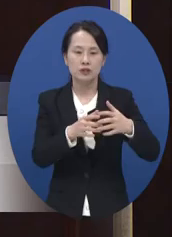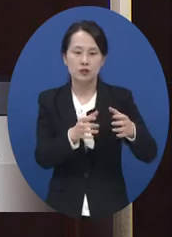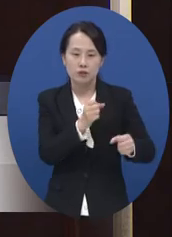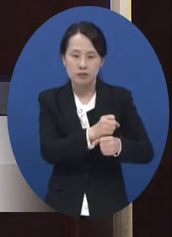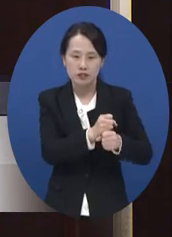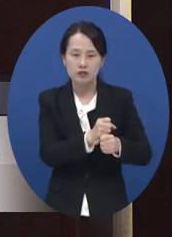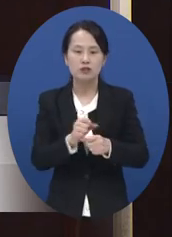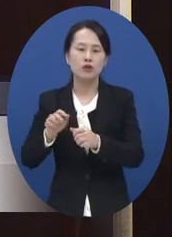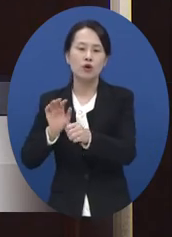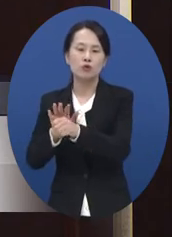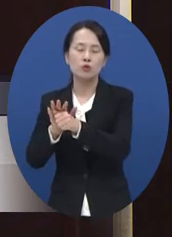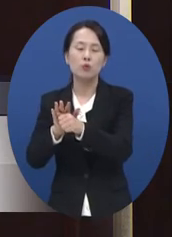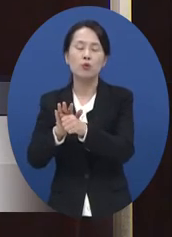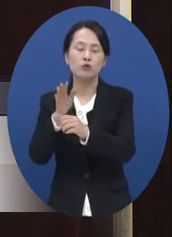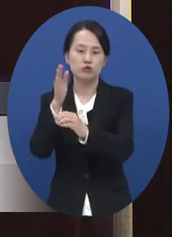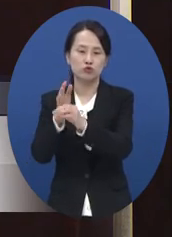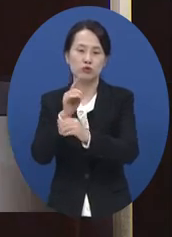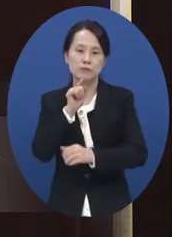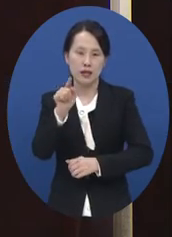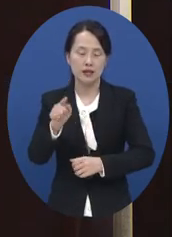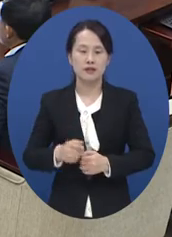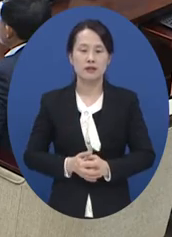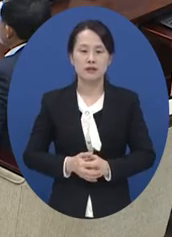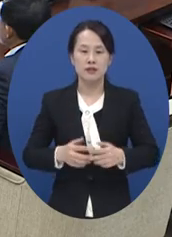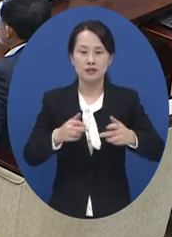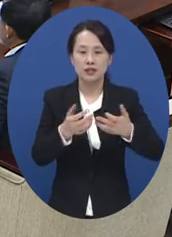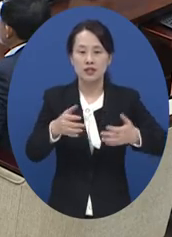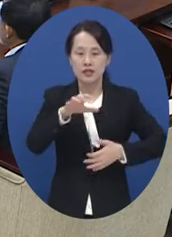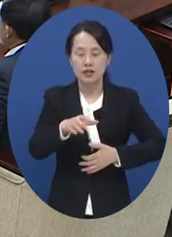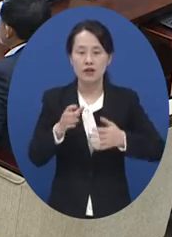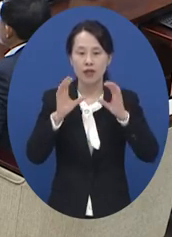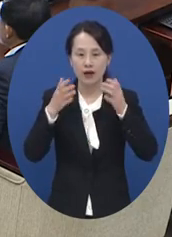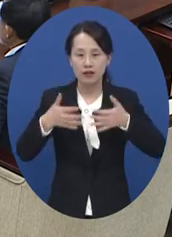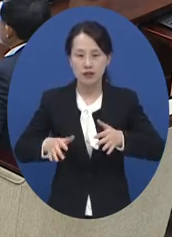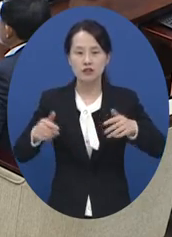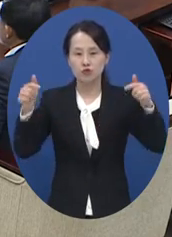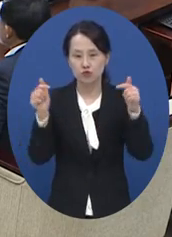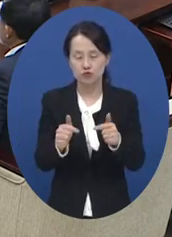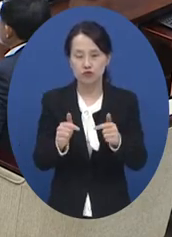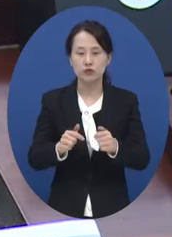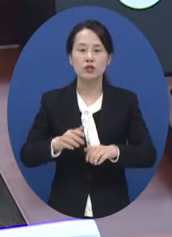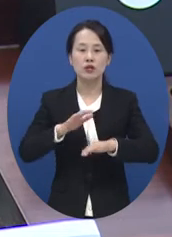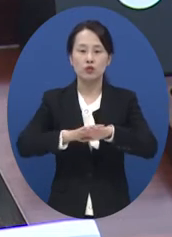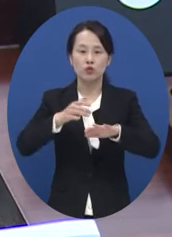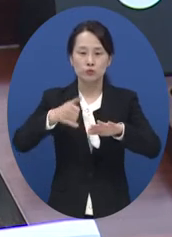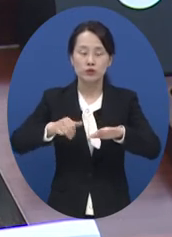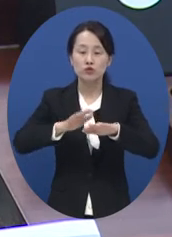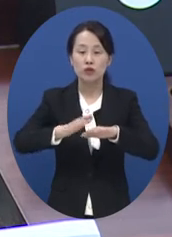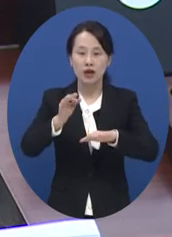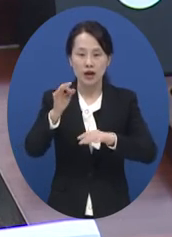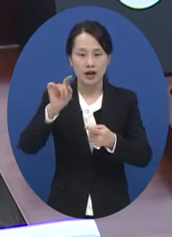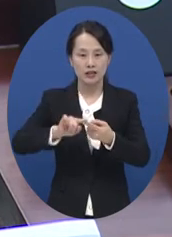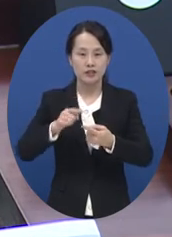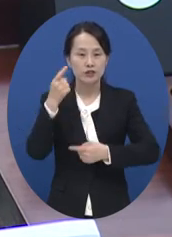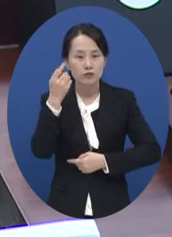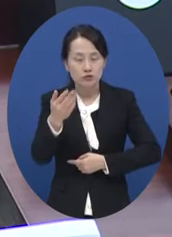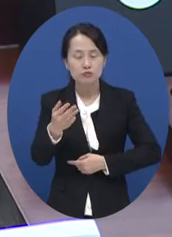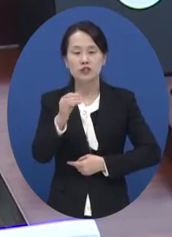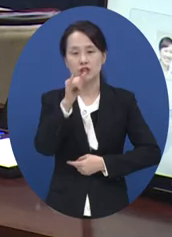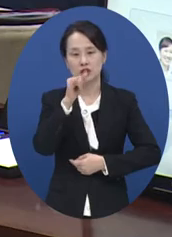심리상담을 지원 중 이라는 말씀을 드립니다 장애인 일자리와 저출산 대책 농민 수당에 대한 얘기로